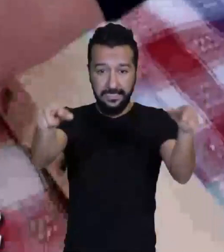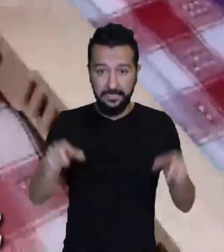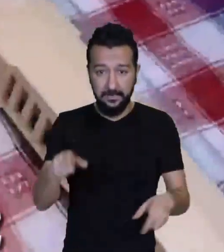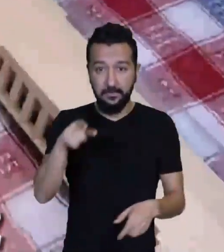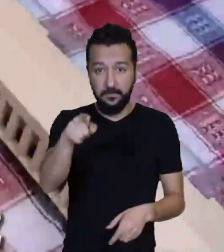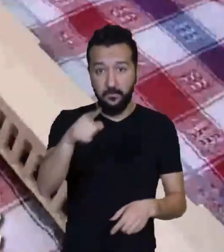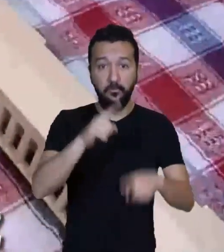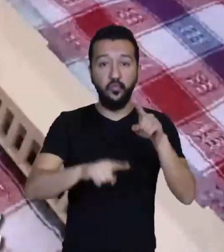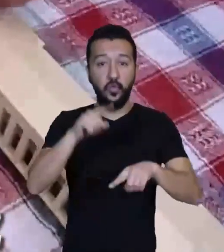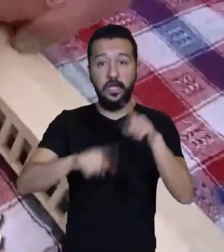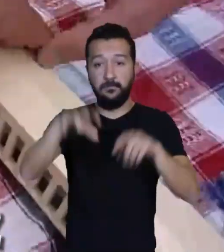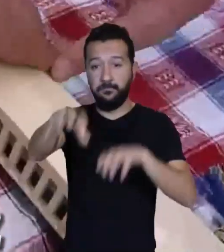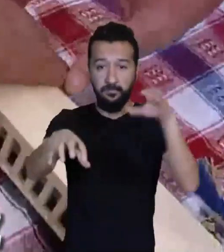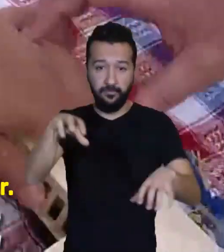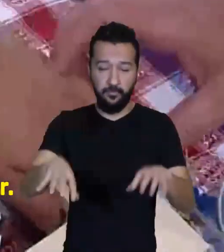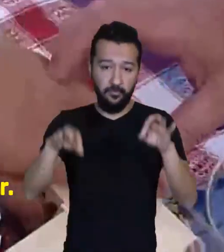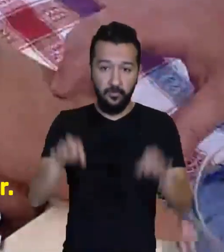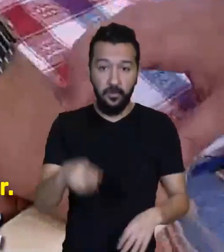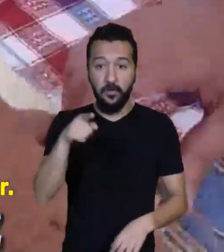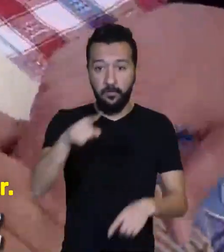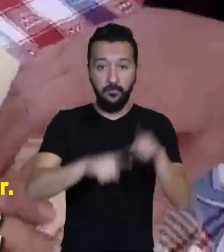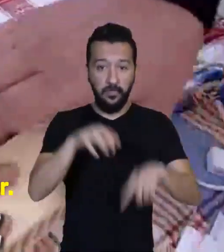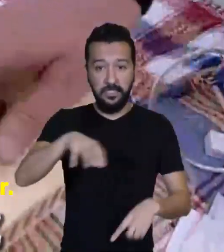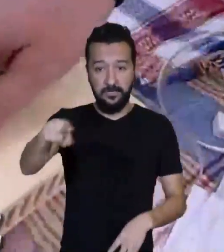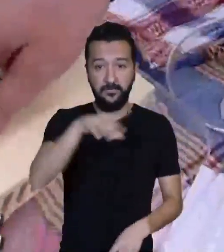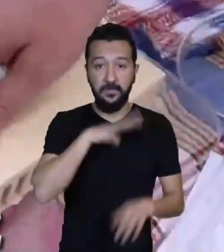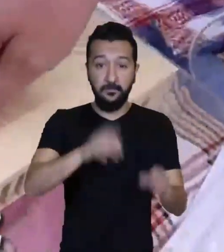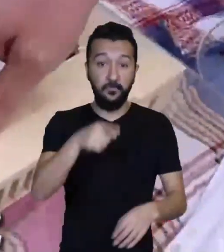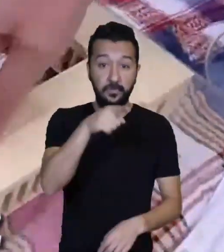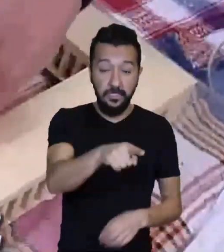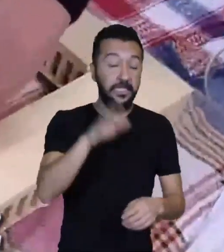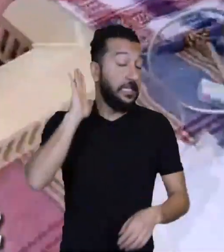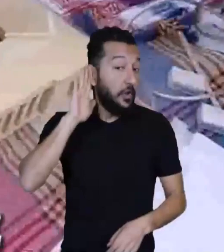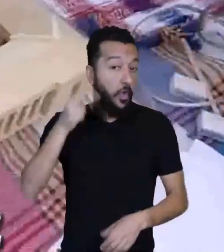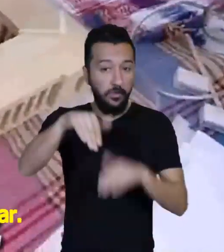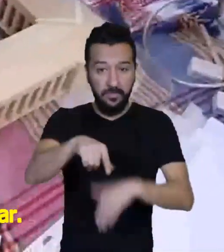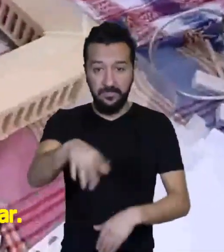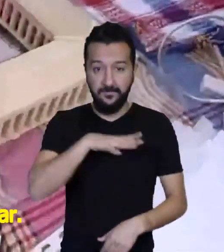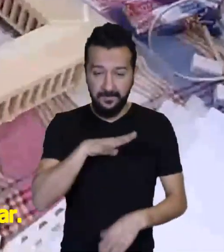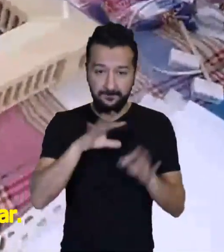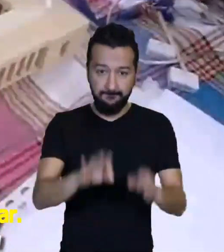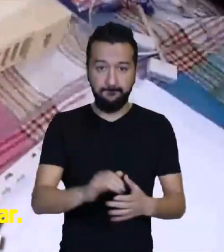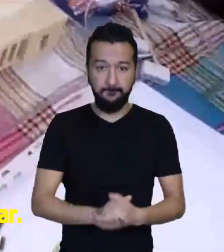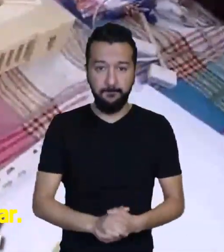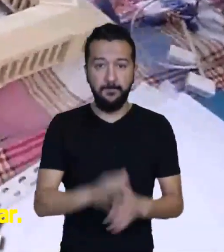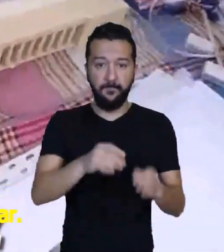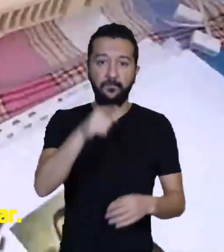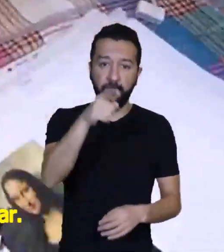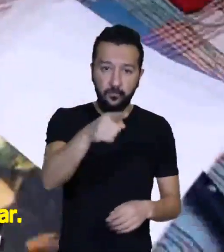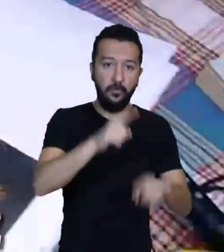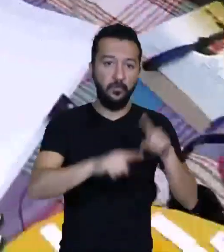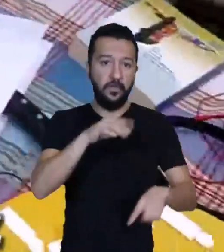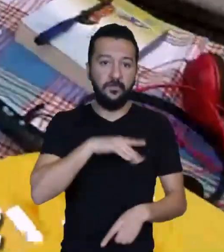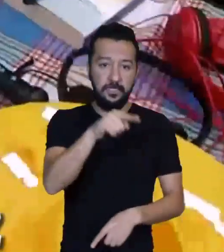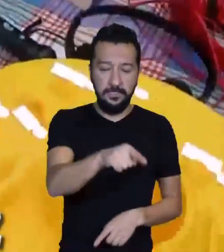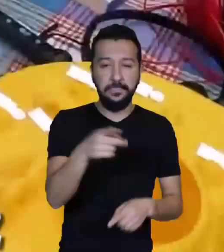dokun, buralar müzelerin olduğu yerler hep böyle. Ha, burada müzeler var. Müzeler var. Burada İsmet İnönü'nün mezarı var. Evet. Yine burada da müzeler